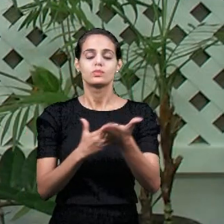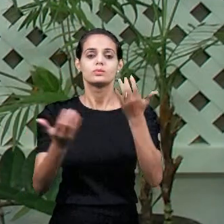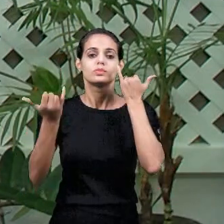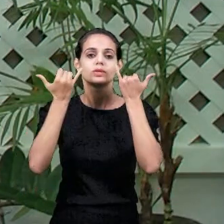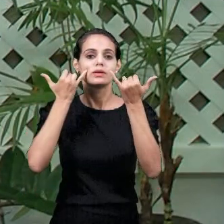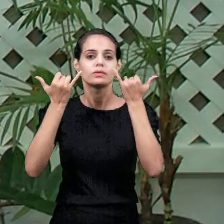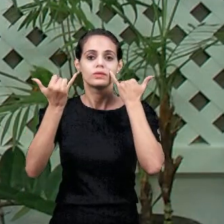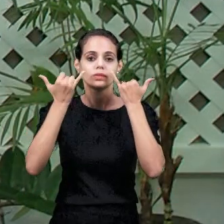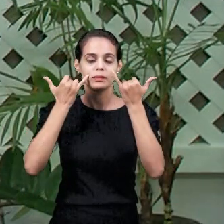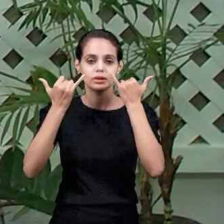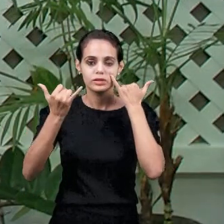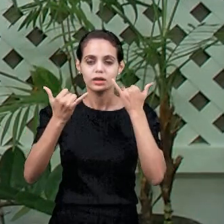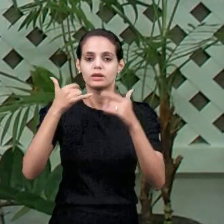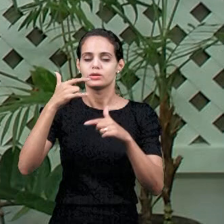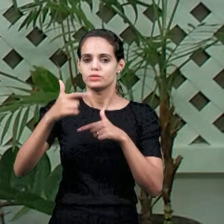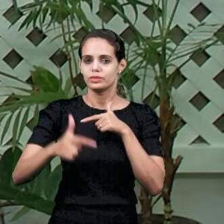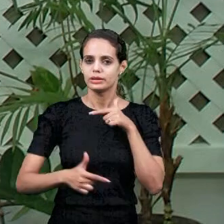biblique,